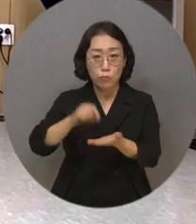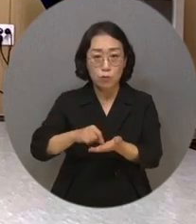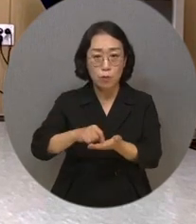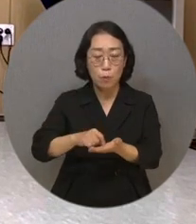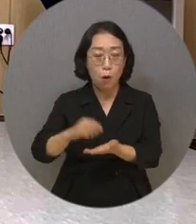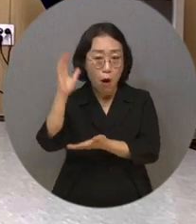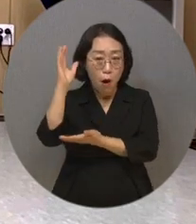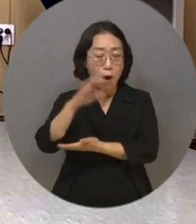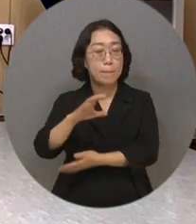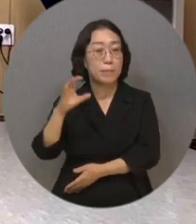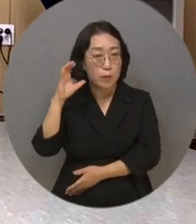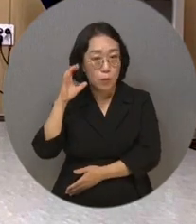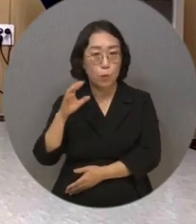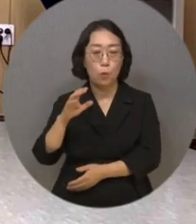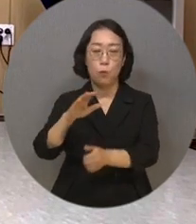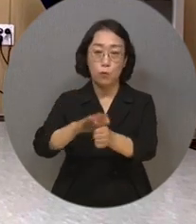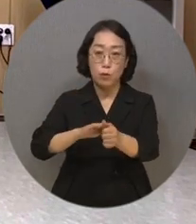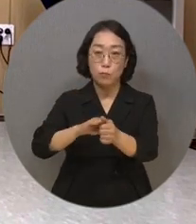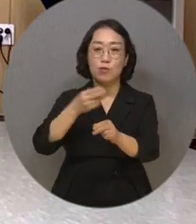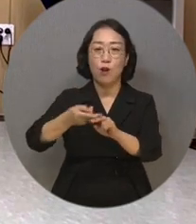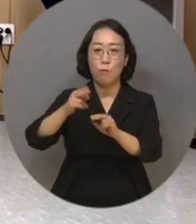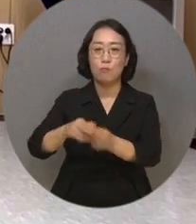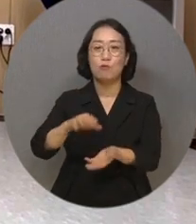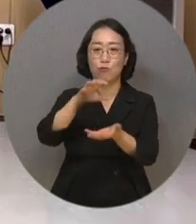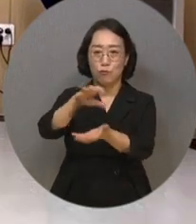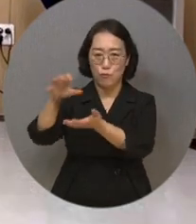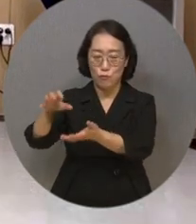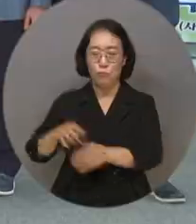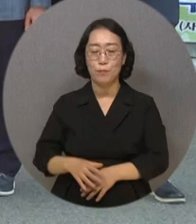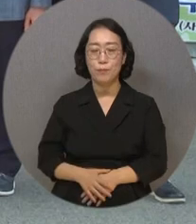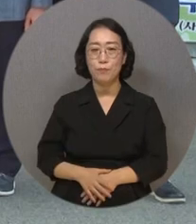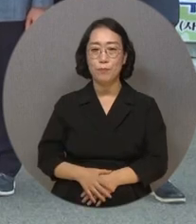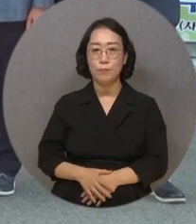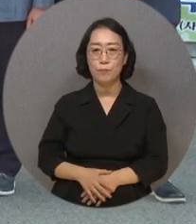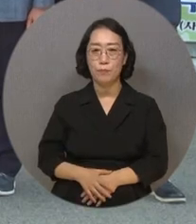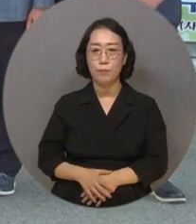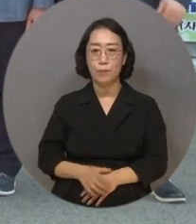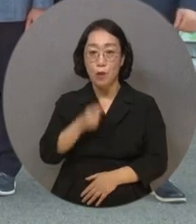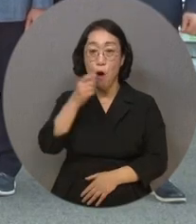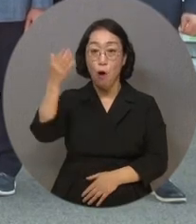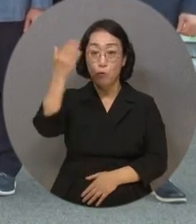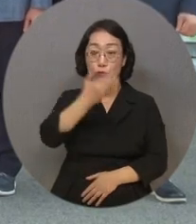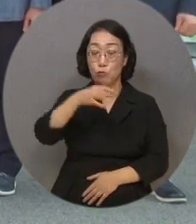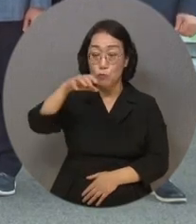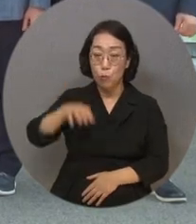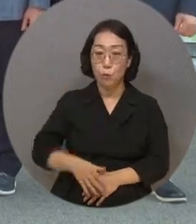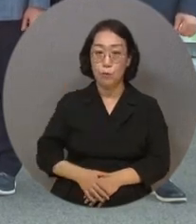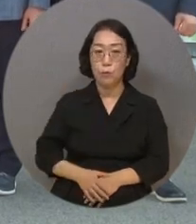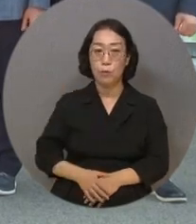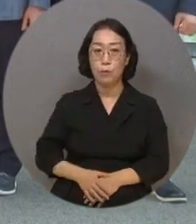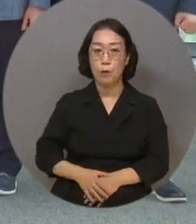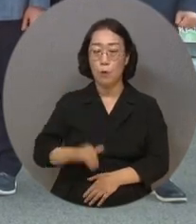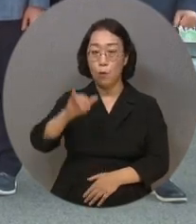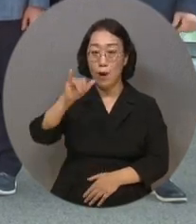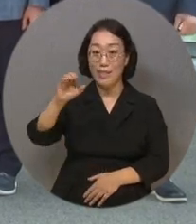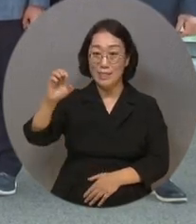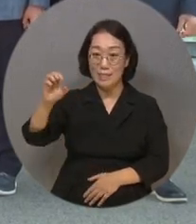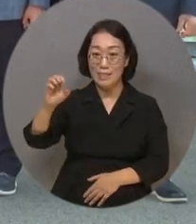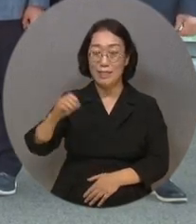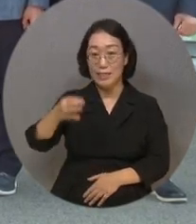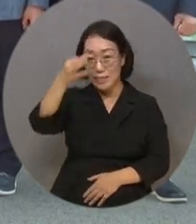청취하고 위문품을 전달했습니다 여수 시에서는 yc 텍 박수관